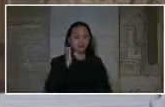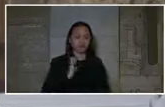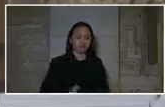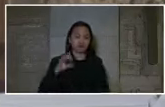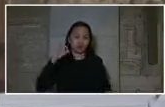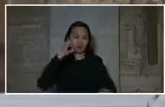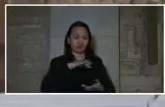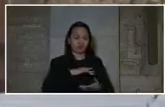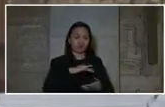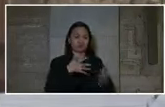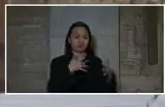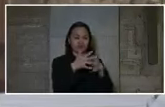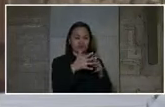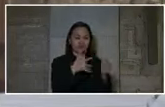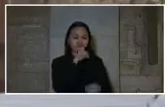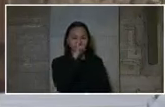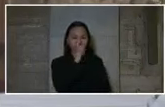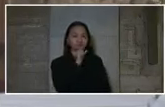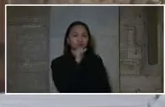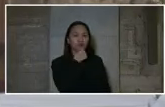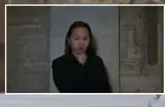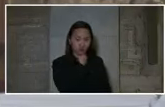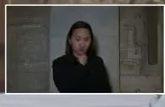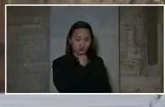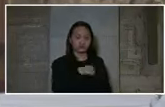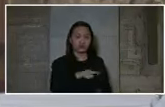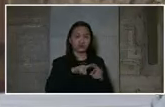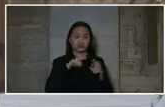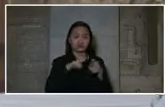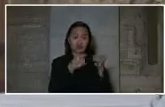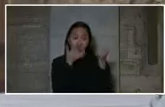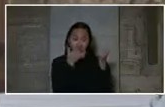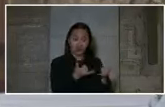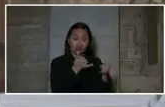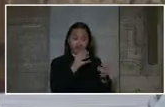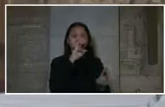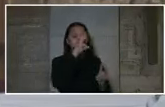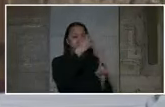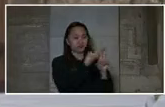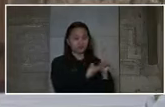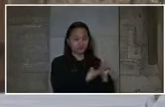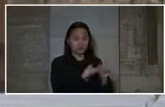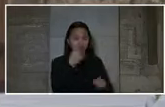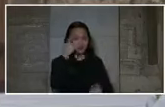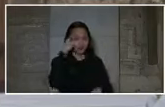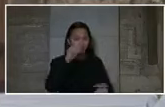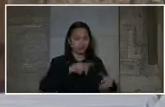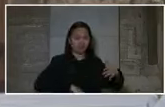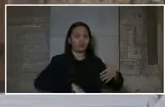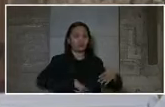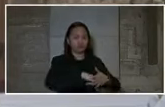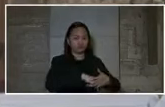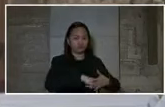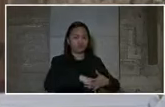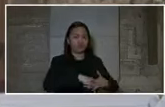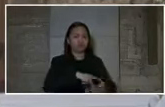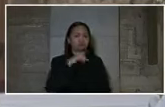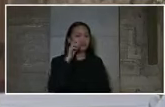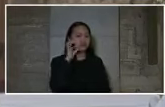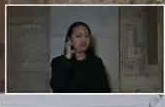sa kabila ng kanyang katandaan. At ngayon ika-anim na buwan na ng kanyang pagdadalang tao,